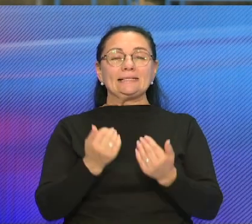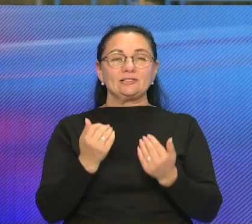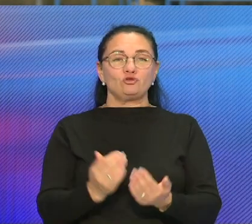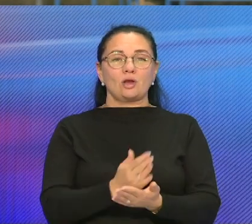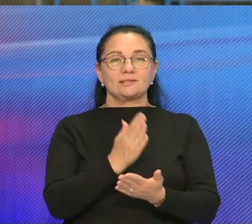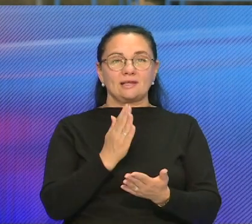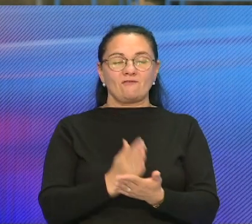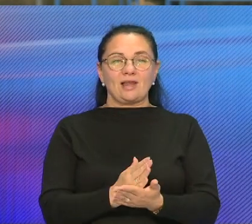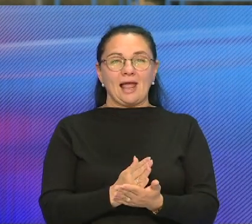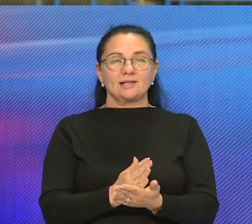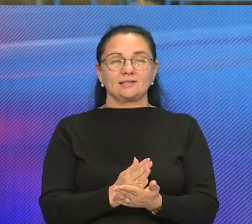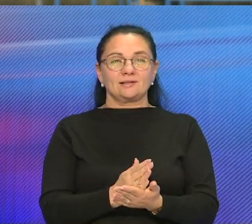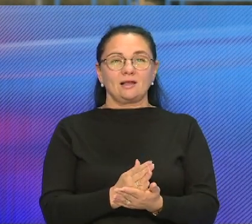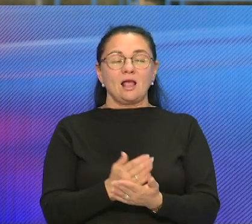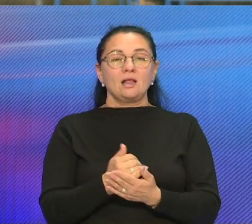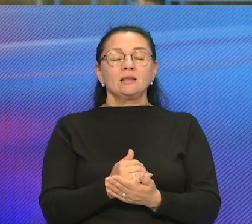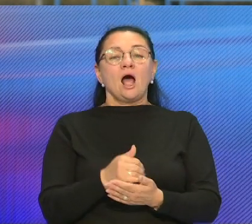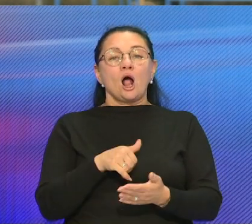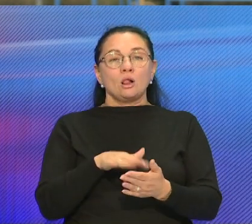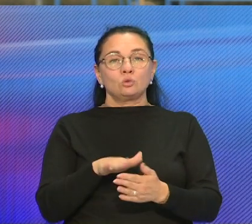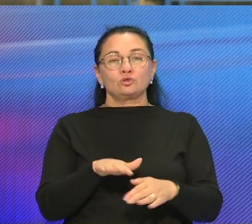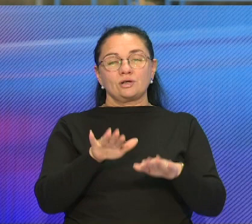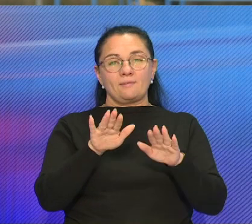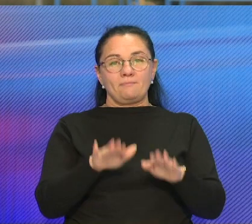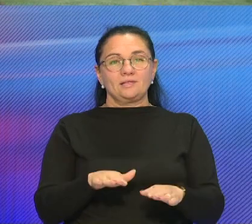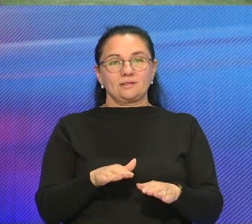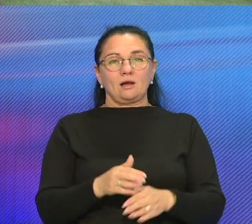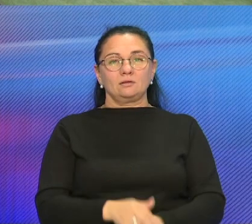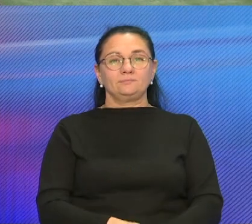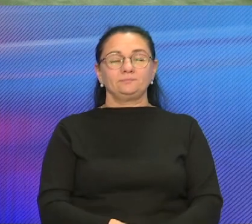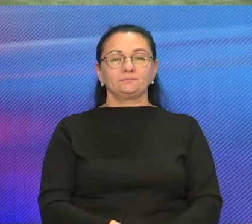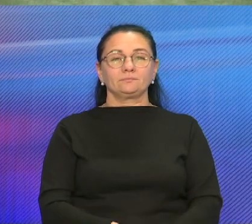на лидирующих позициях, принимая участие в соревнованиях.